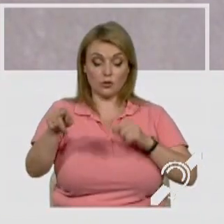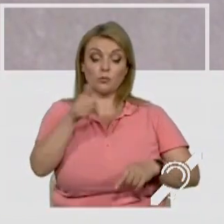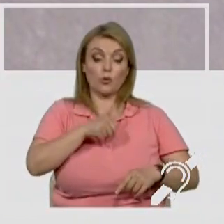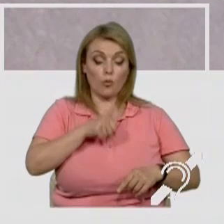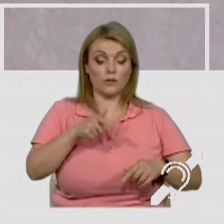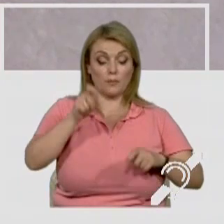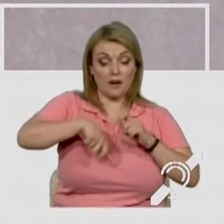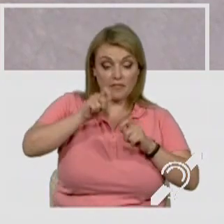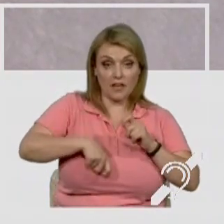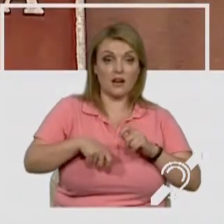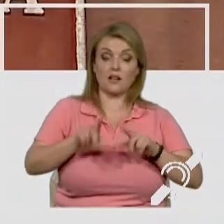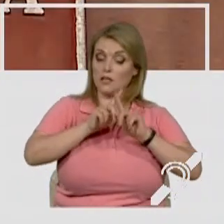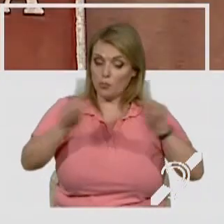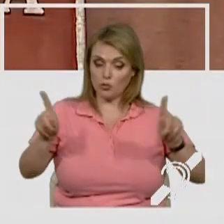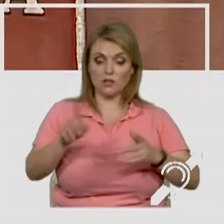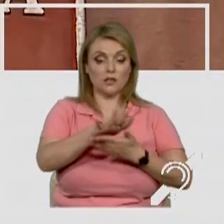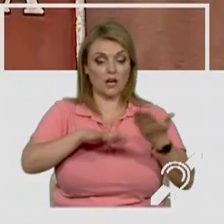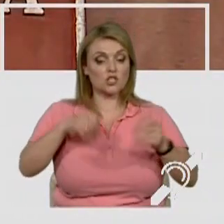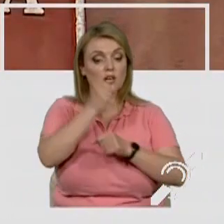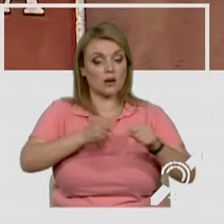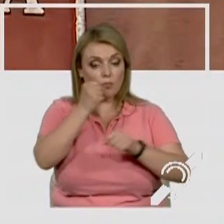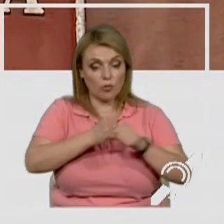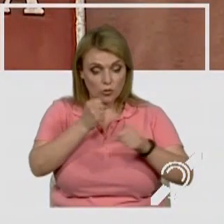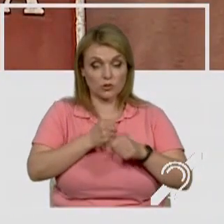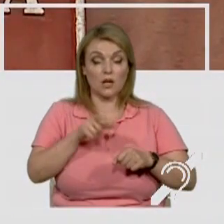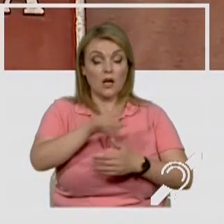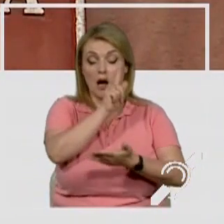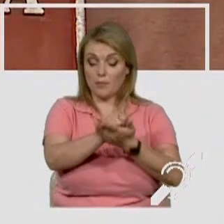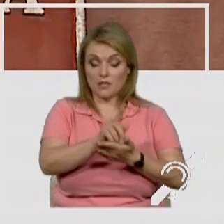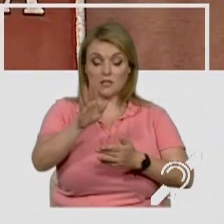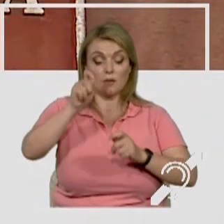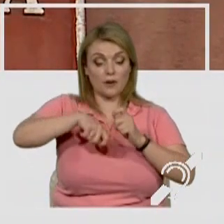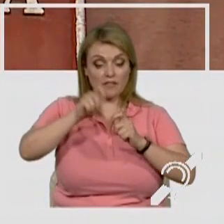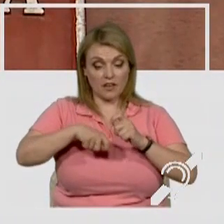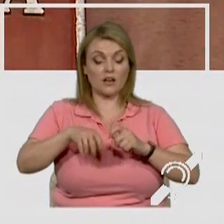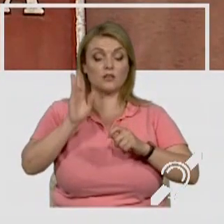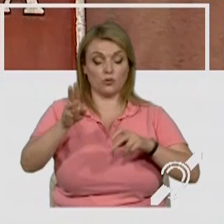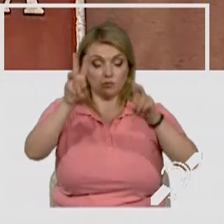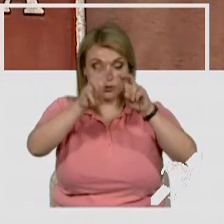în calitate de procurori sau în alte funcții de demnitate publică pentru o perioadă